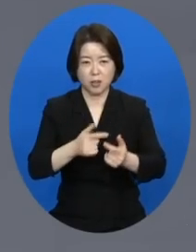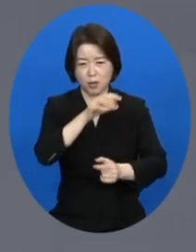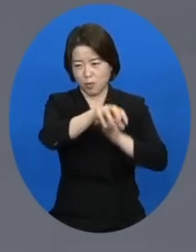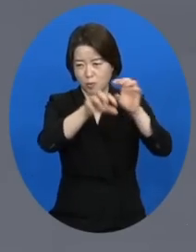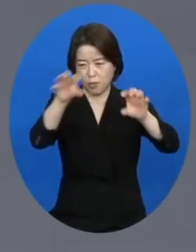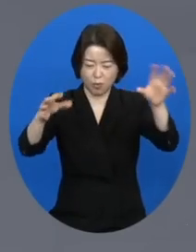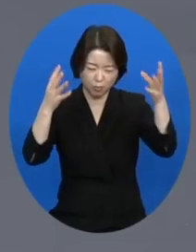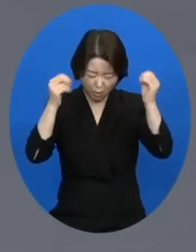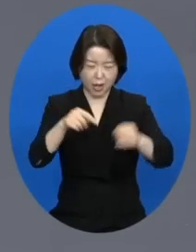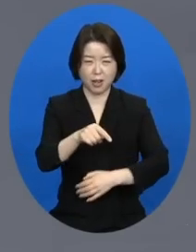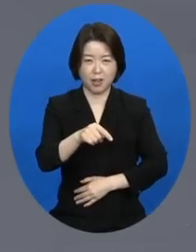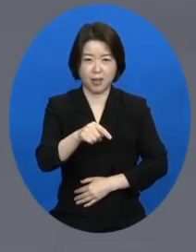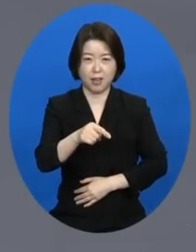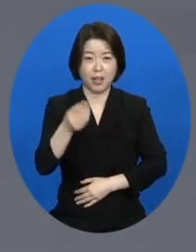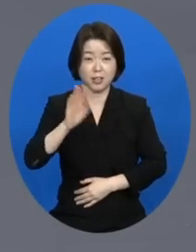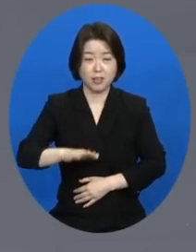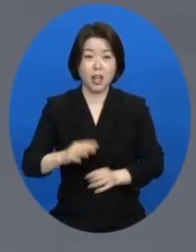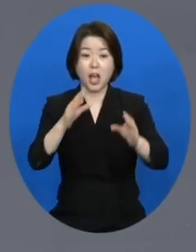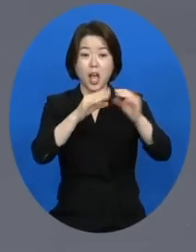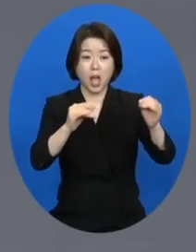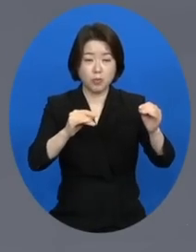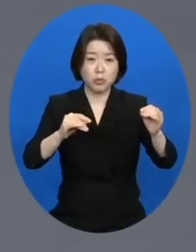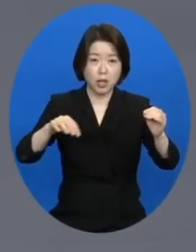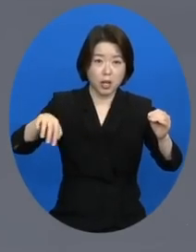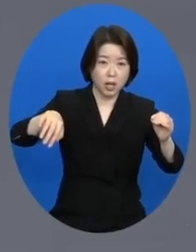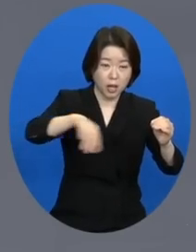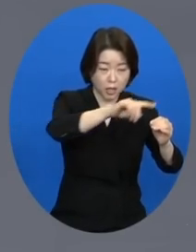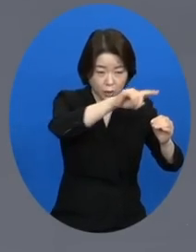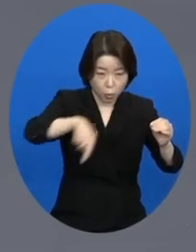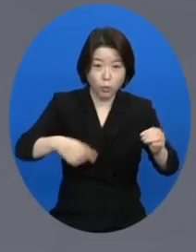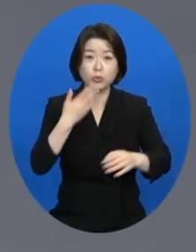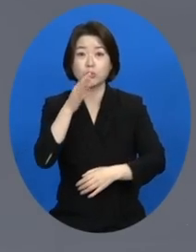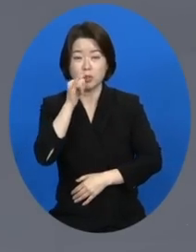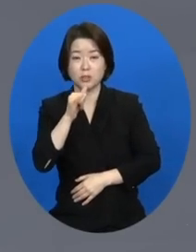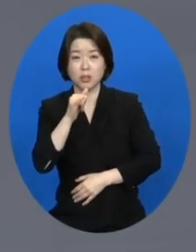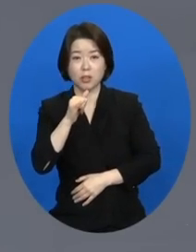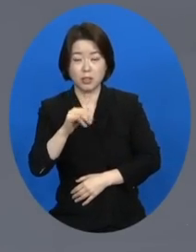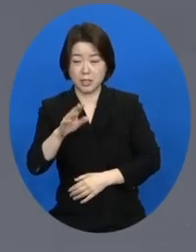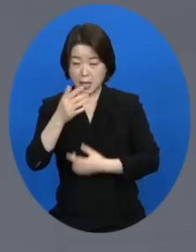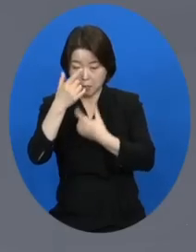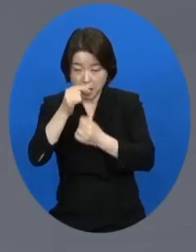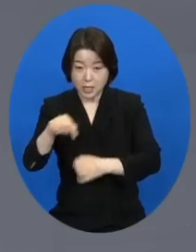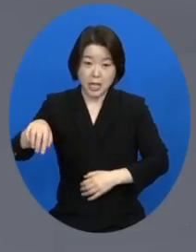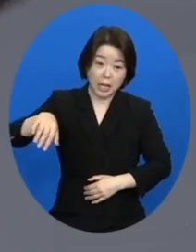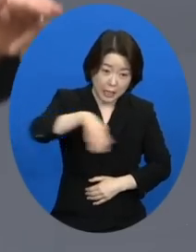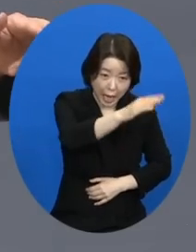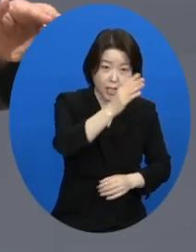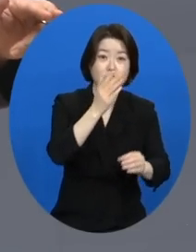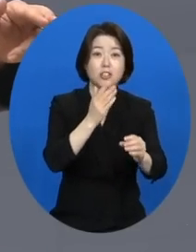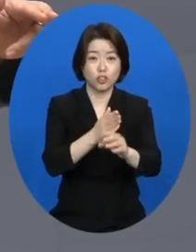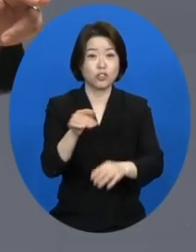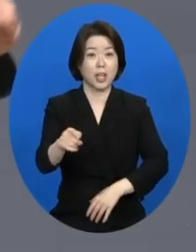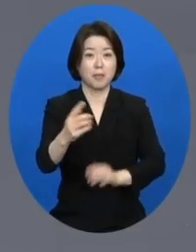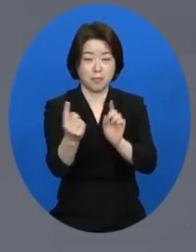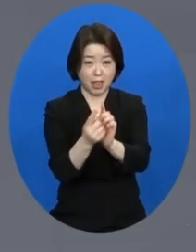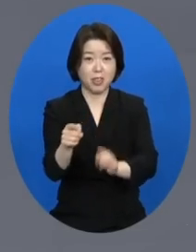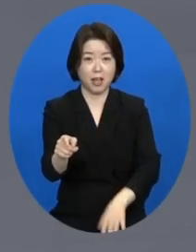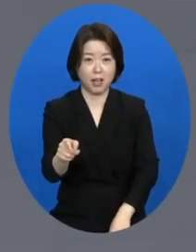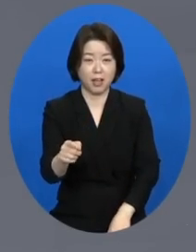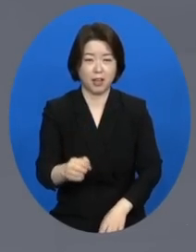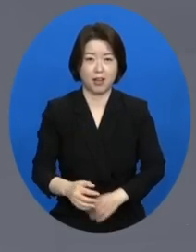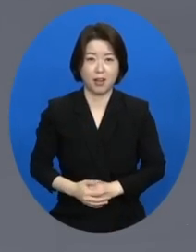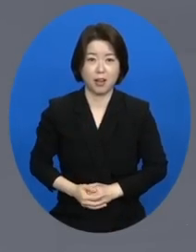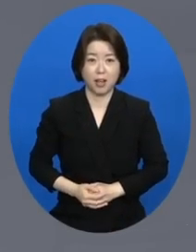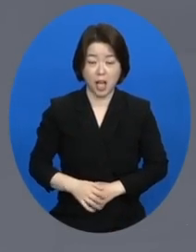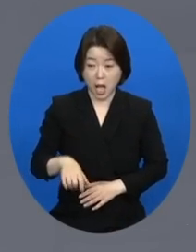많잖아요. 게다가 애굽에 갔다가 돌아오는 길일 수도 있잖아요. 근데 마침 애굽으로 가는 길에